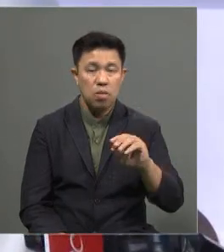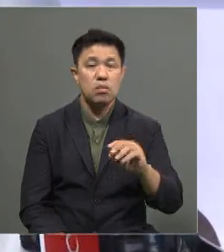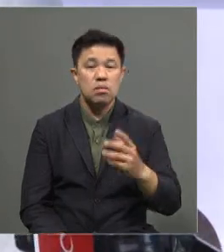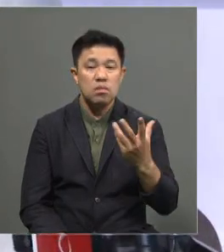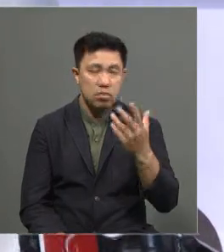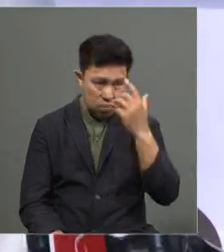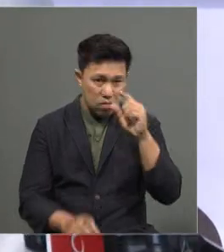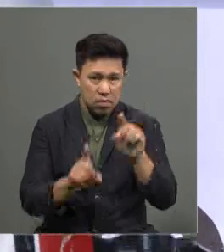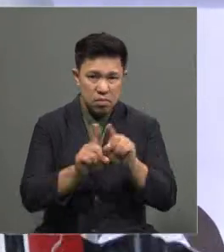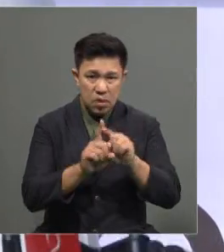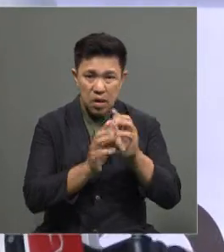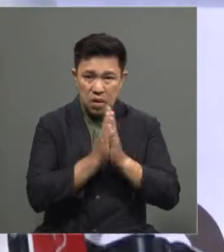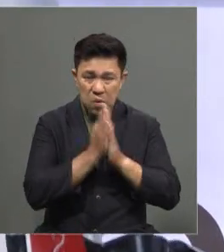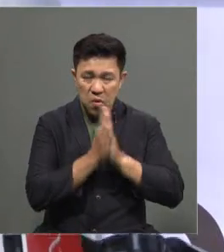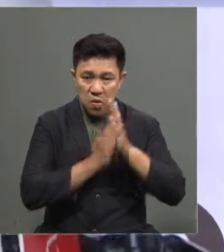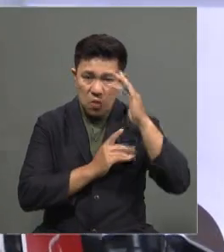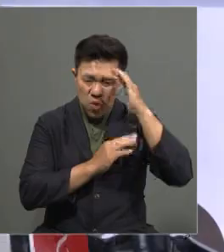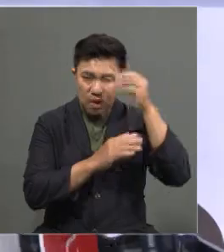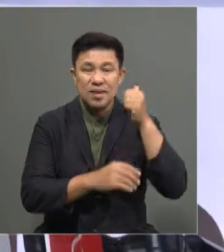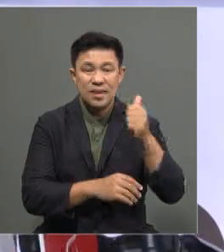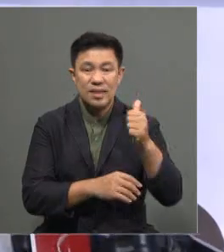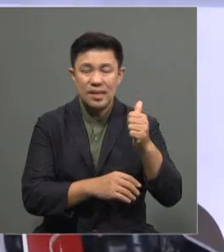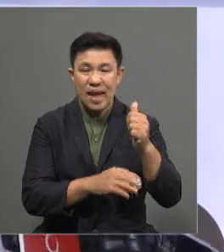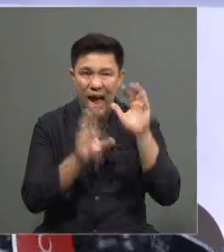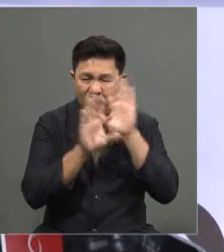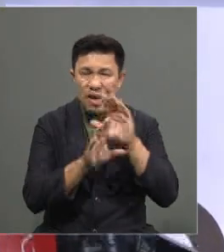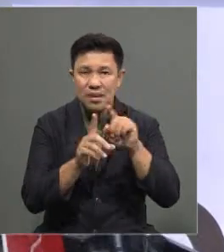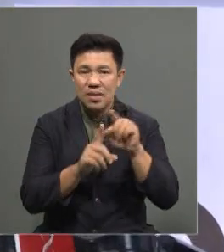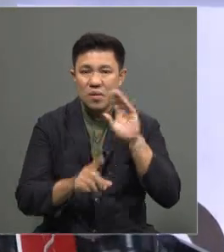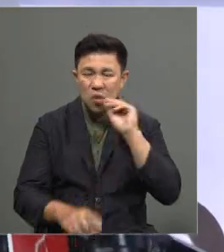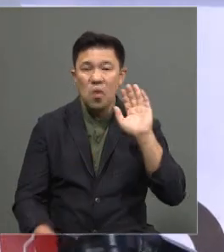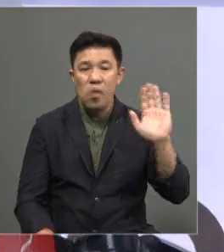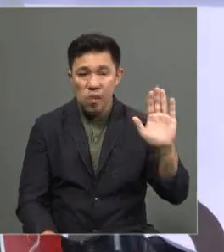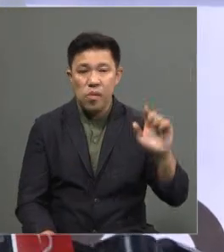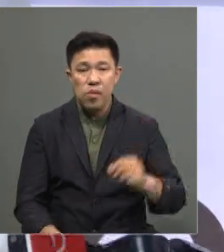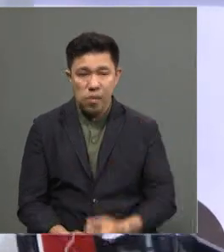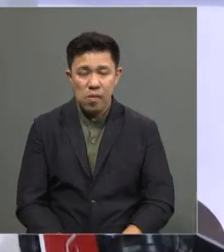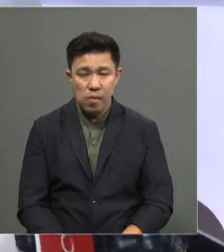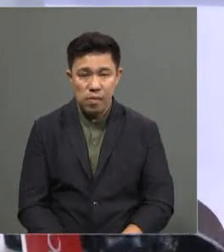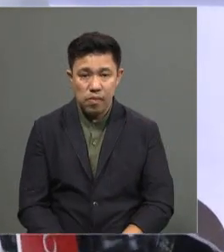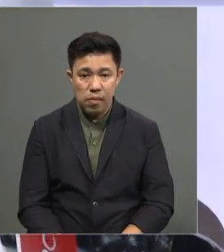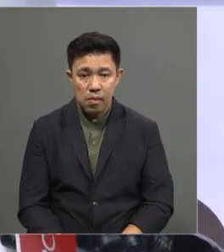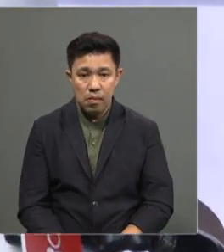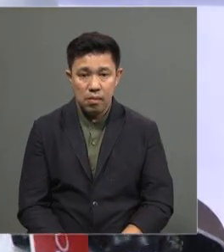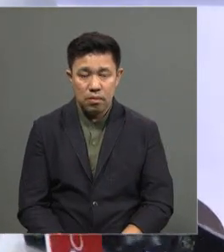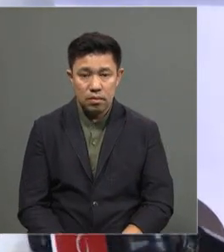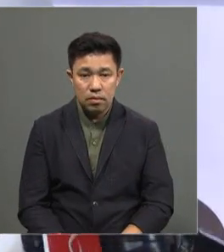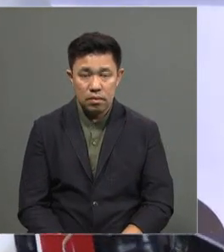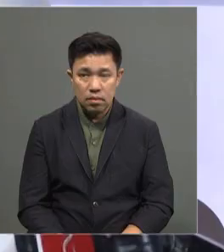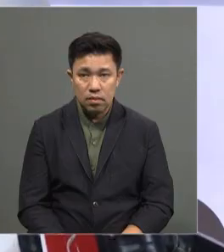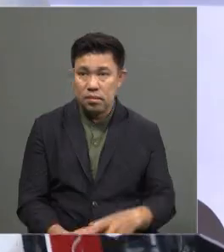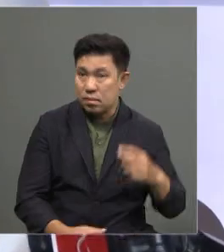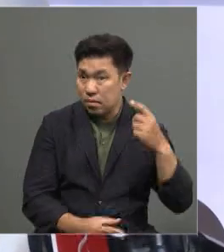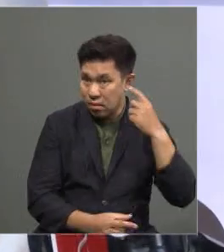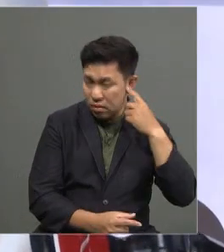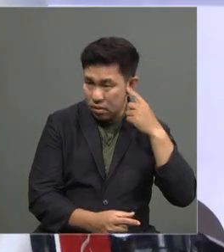เหมือนจะหวังดีนะครับผมว่าอ้างว่าอย่างนั้นคราวเนี้ยคลิปเสียงก็เลยมีการพูดถึงว่